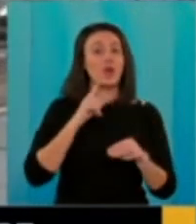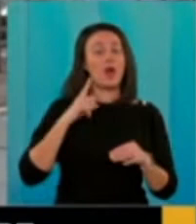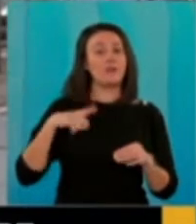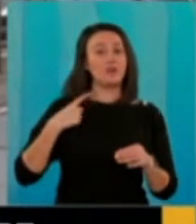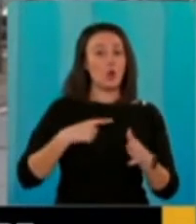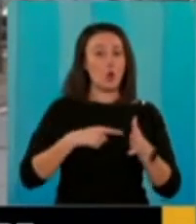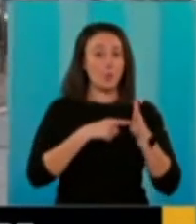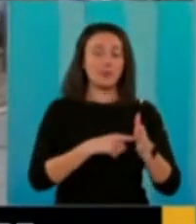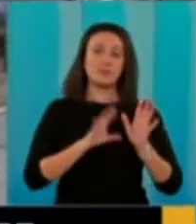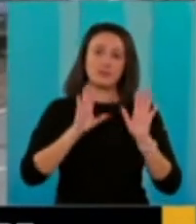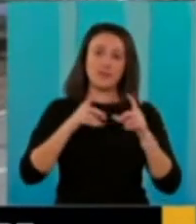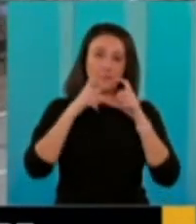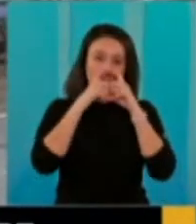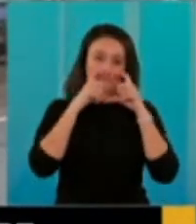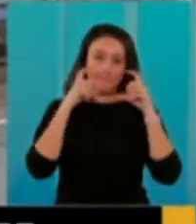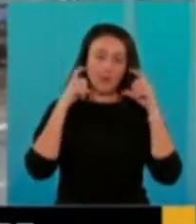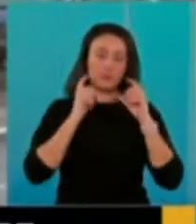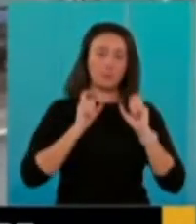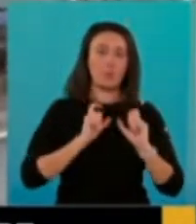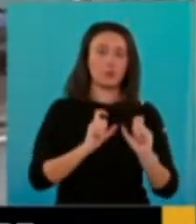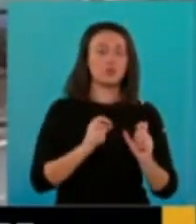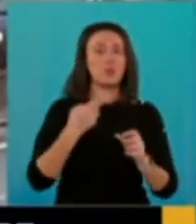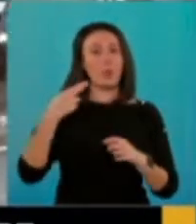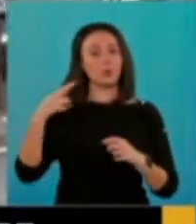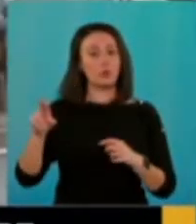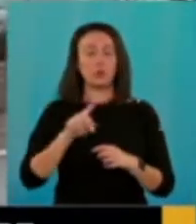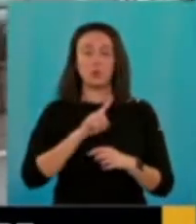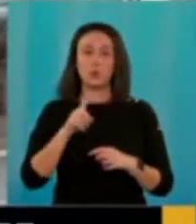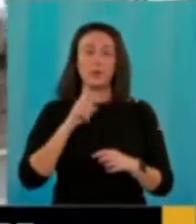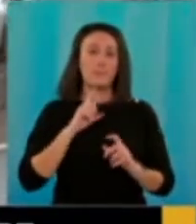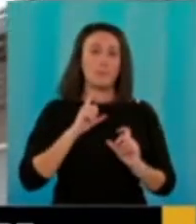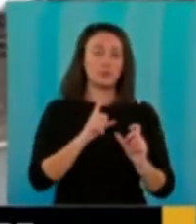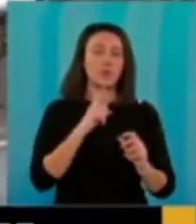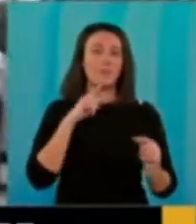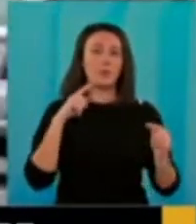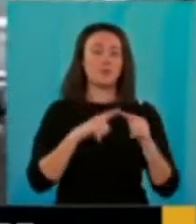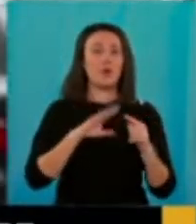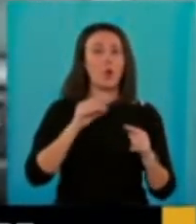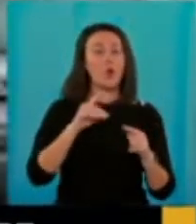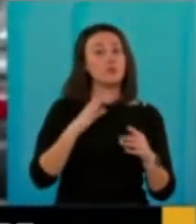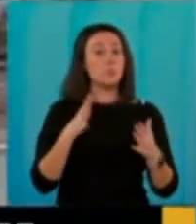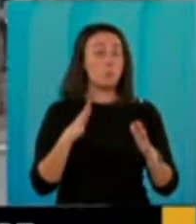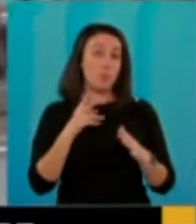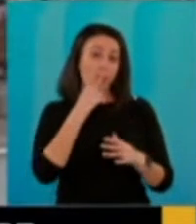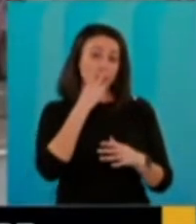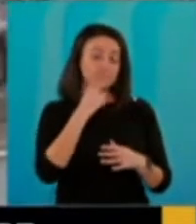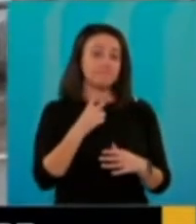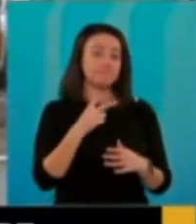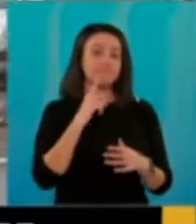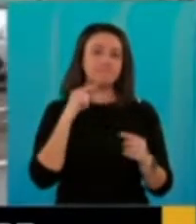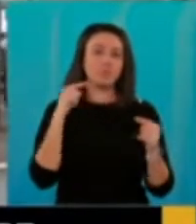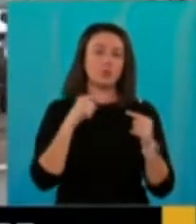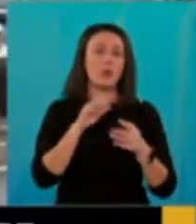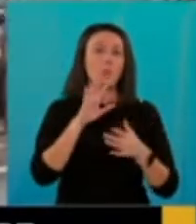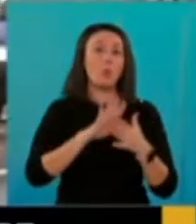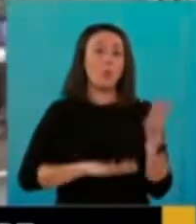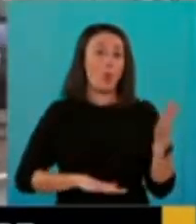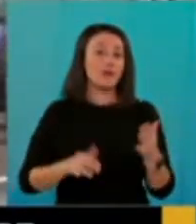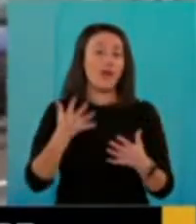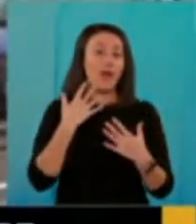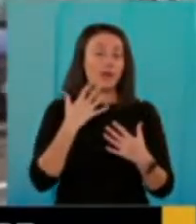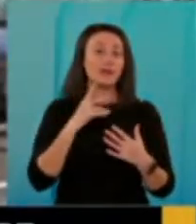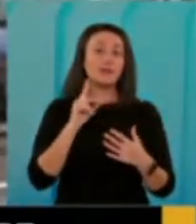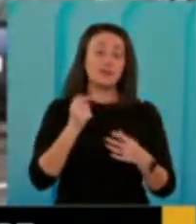de recomandat să purtăm acele măști de protecție în continuare și nu ca să ne protejeze împotriva COVID-ului, ci poate, iată, împotriva poluării.